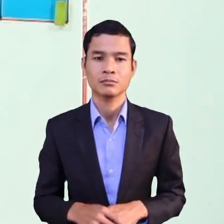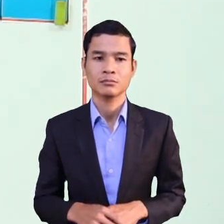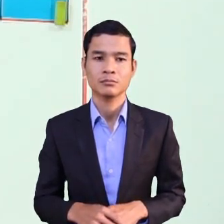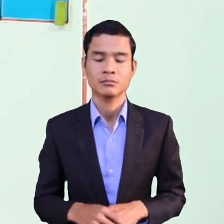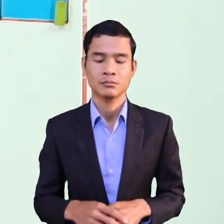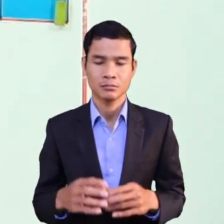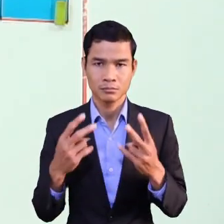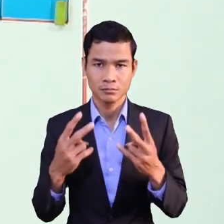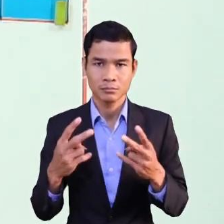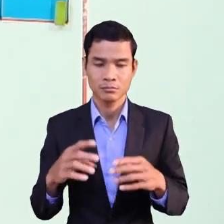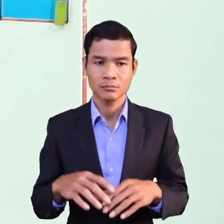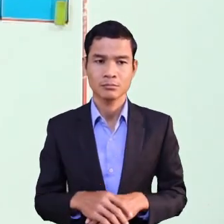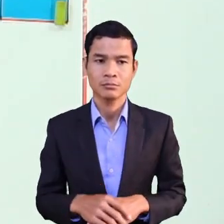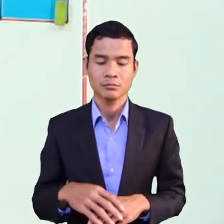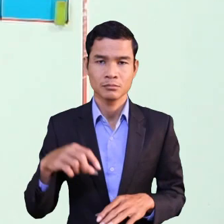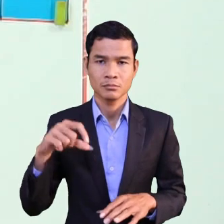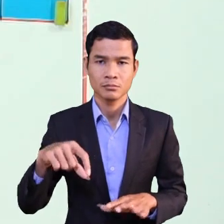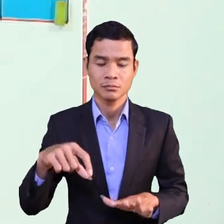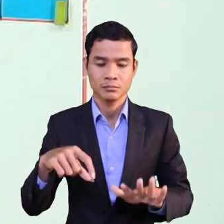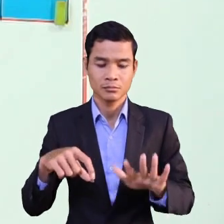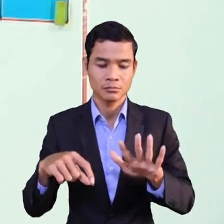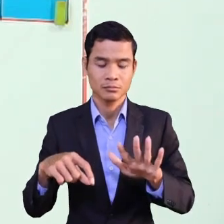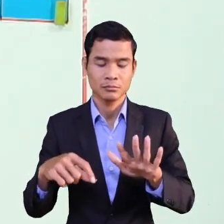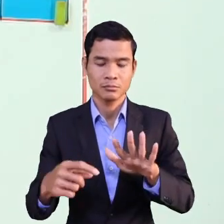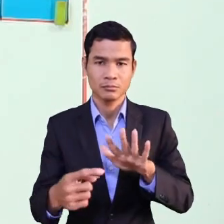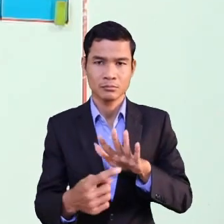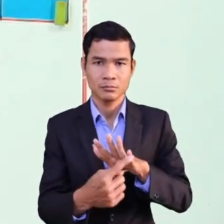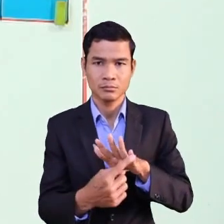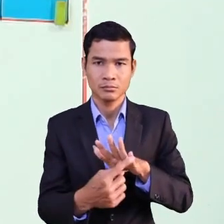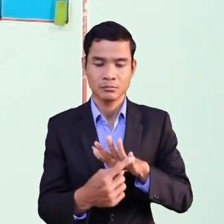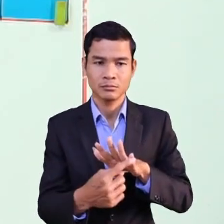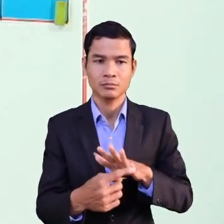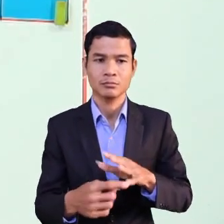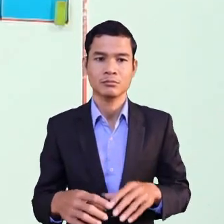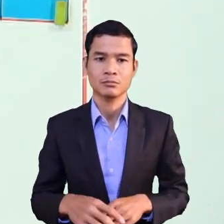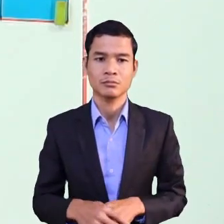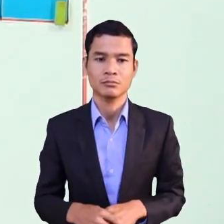ផ្ទៀងផ្ទាត់កអើកើ